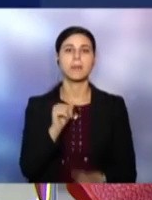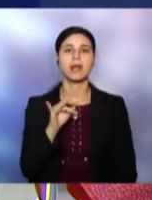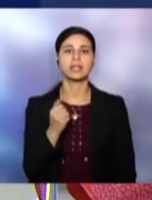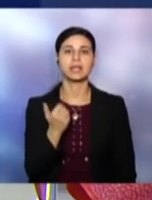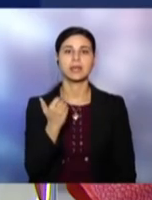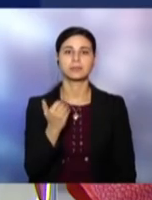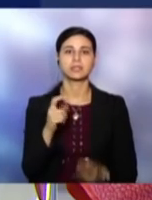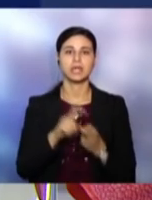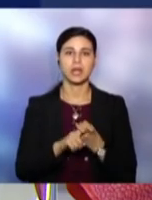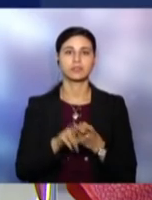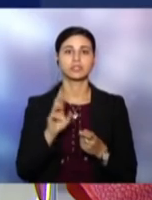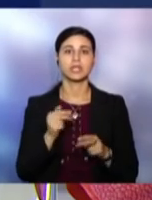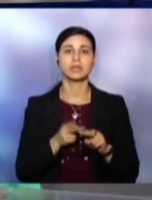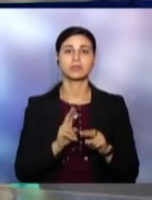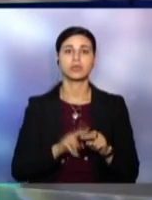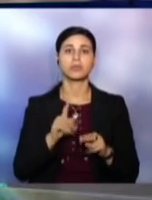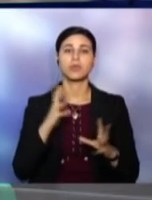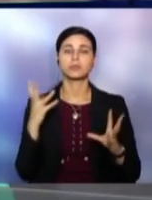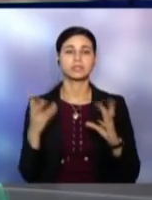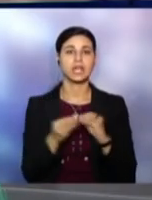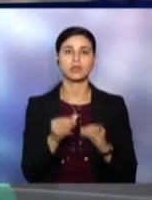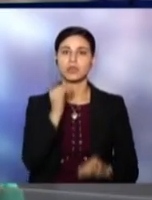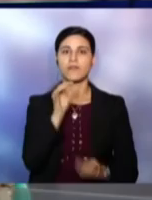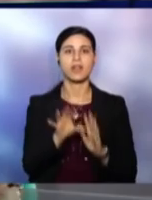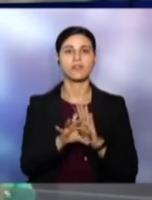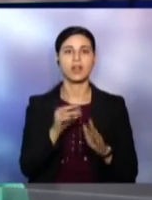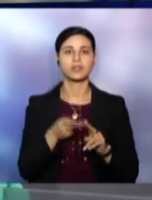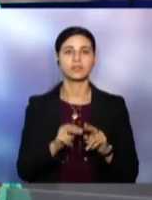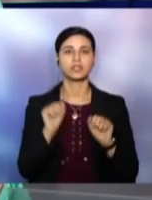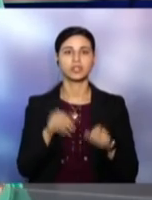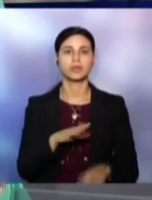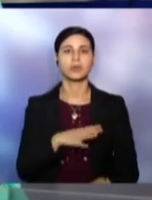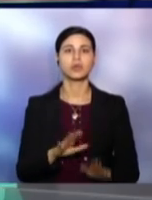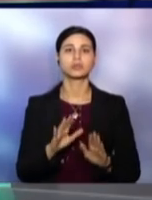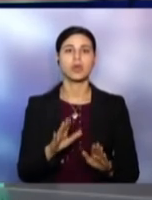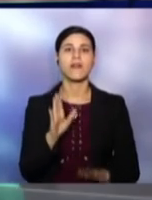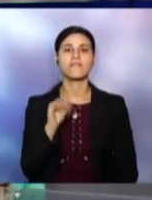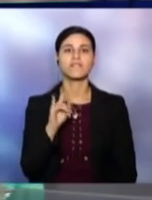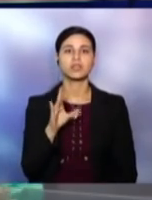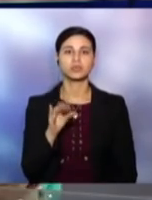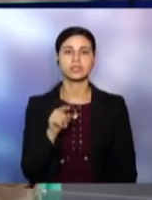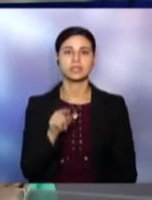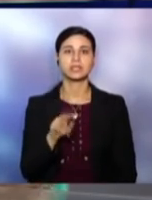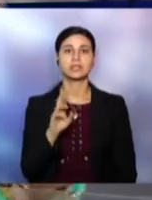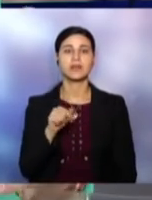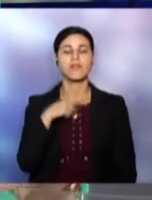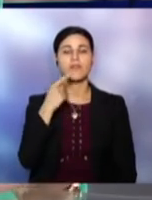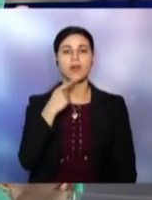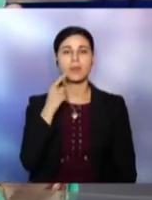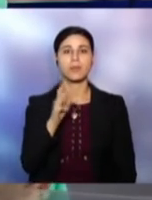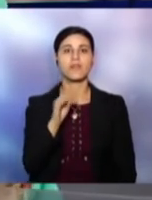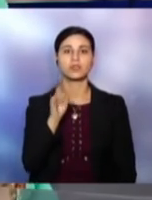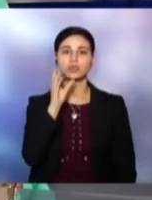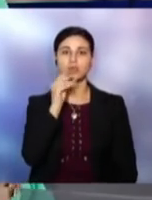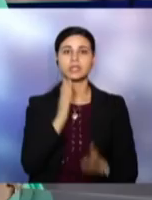გენეზის და ვინაიდან საერთოდ ვერ ვარჩევთ ჩვენ, რომ ეს შეიძლება იყოს მხოლოდ ვირუსული და იქაც საუბარია, რომ ვირუსული,